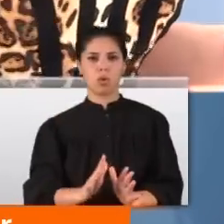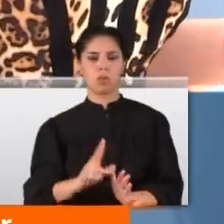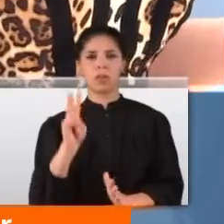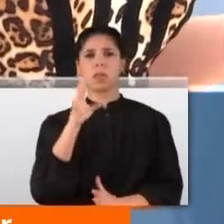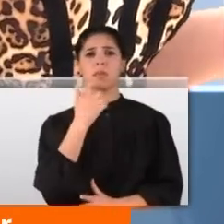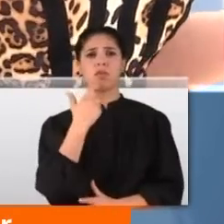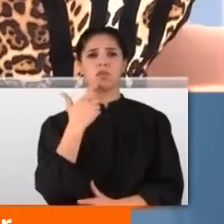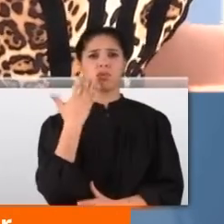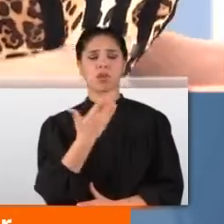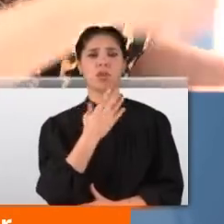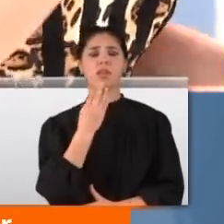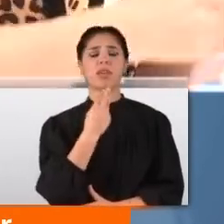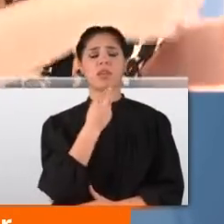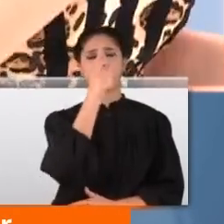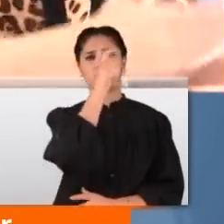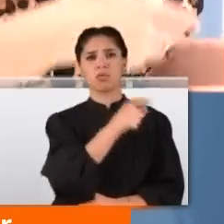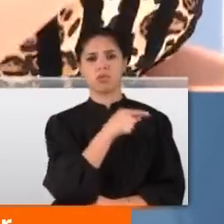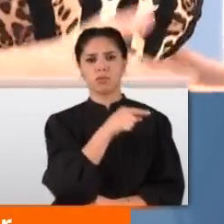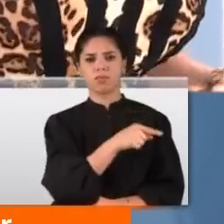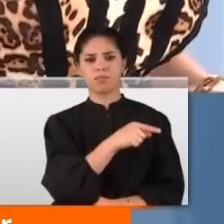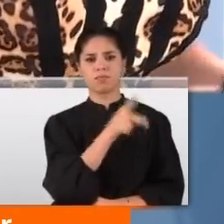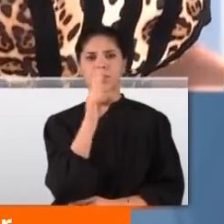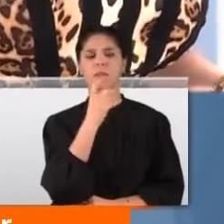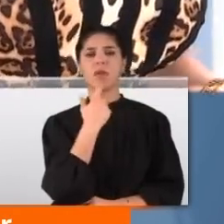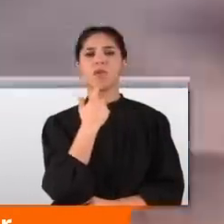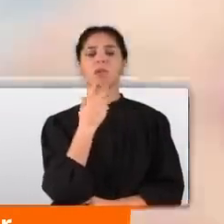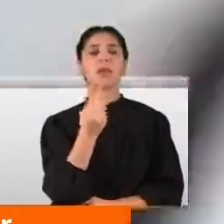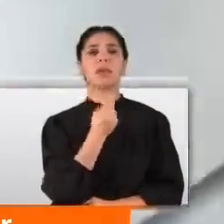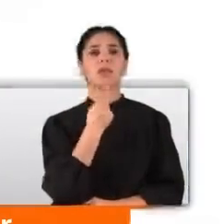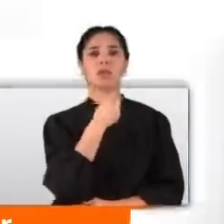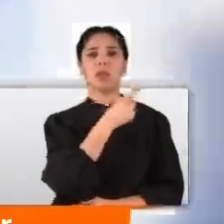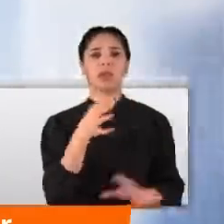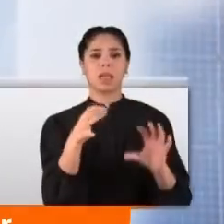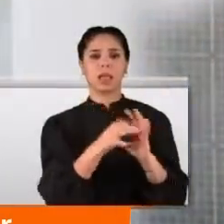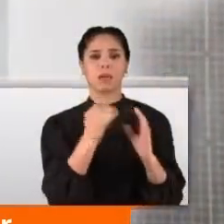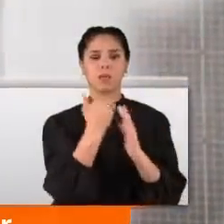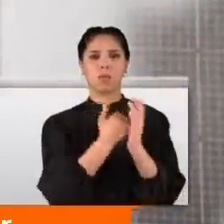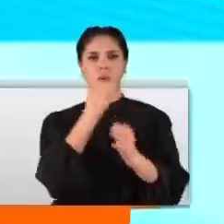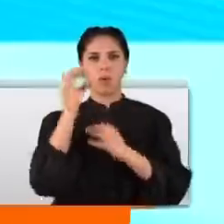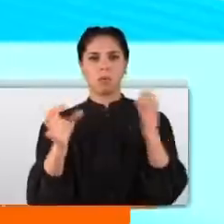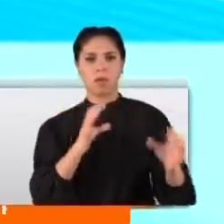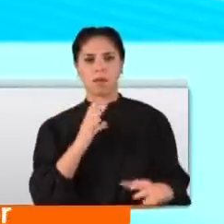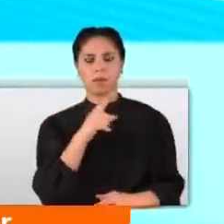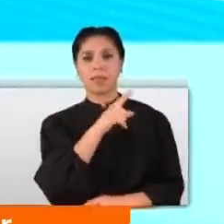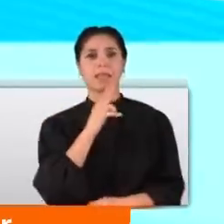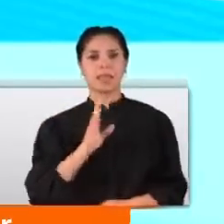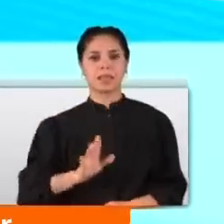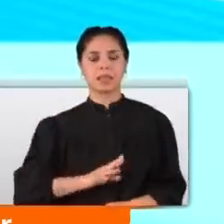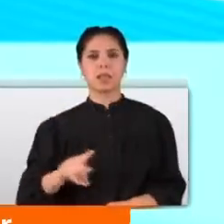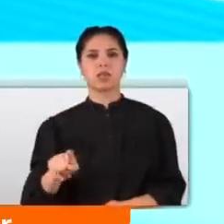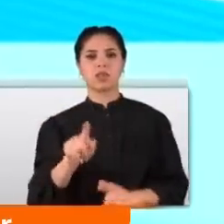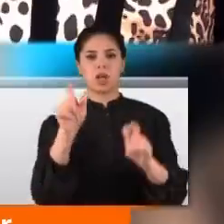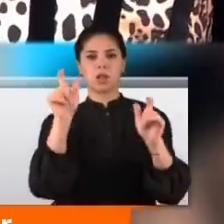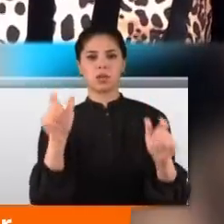25 yaşında bir kadının dramı. 25 yaşındaki kayıp genç kadınla ilgili programa ihbar yağdı. Senin kızının